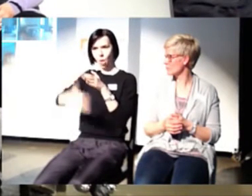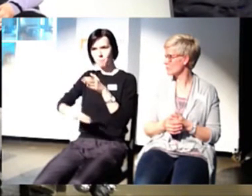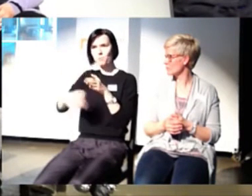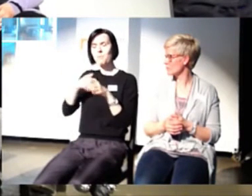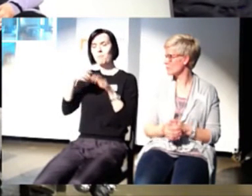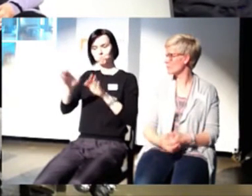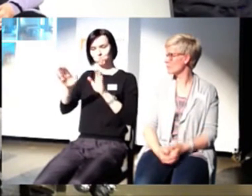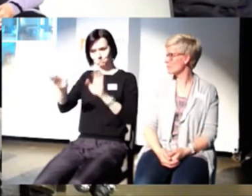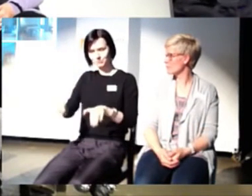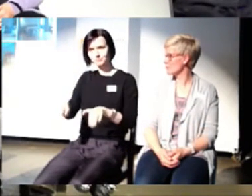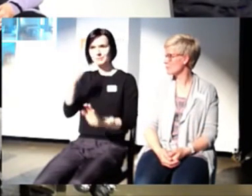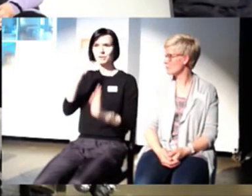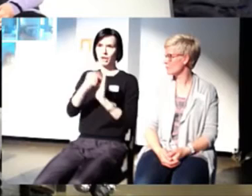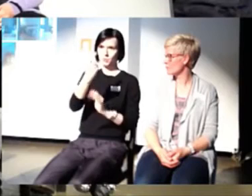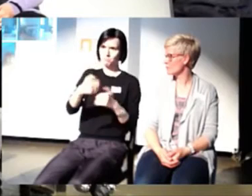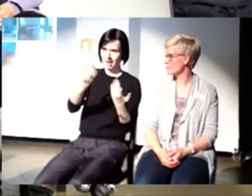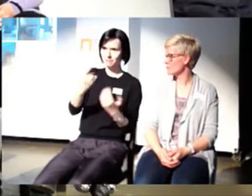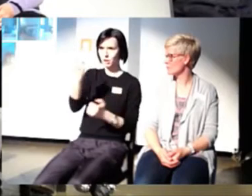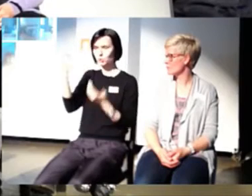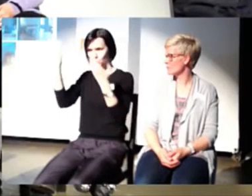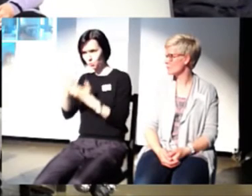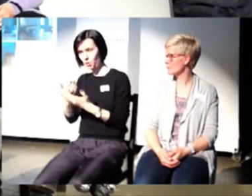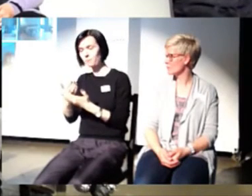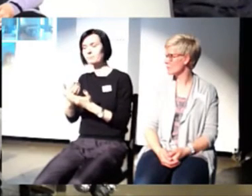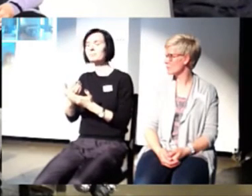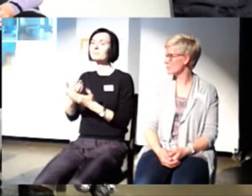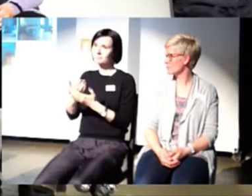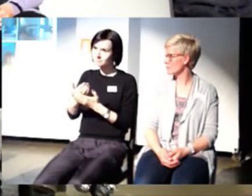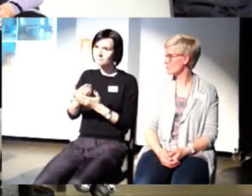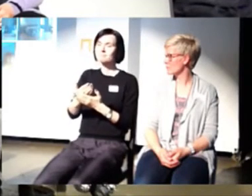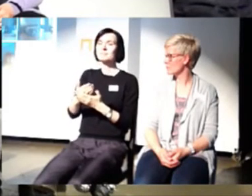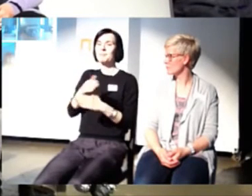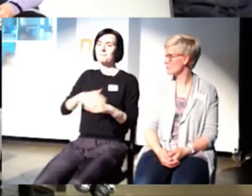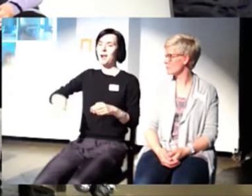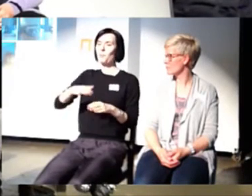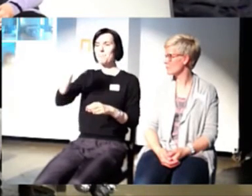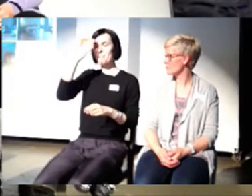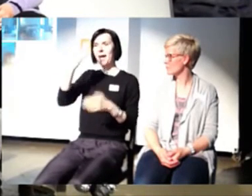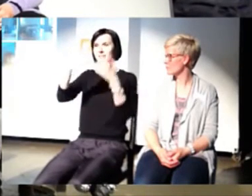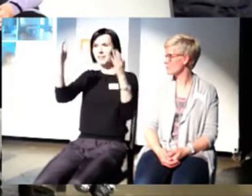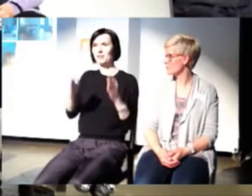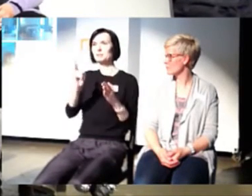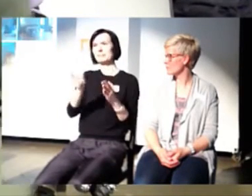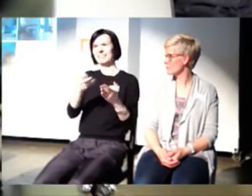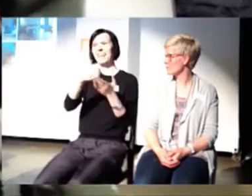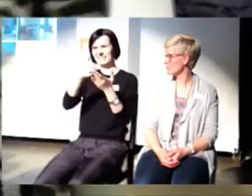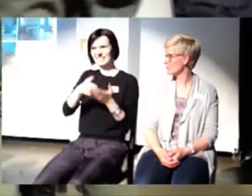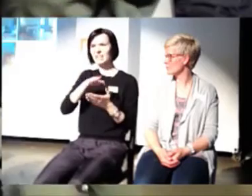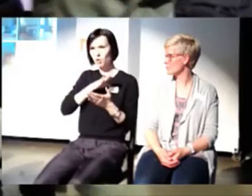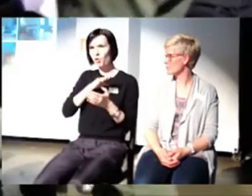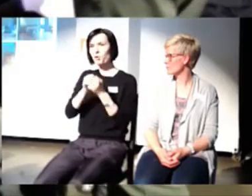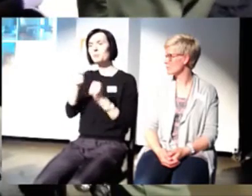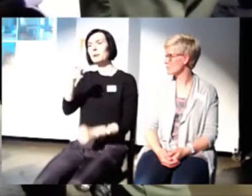tietysti tosiasia on se, että päärakennus on esteellinen, mutta Pia esitteli mulle ansiokkaasti niitä